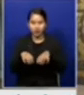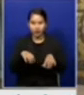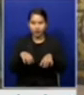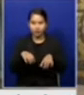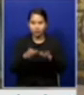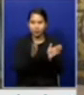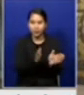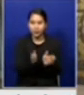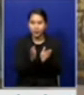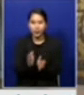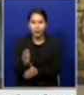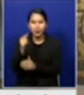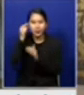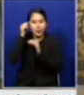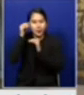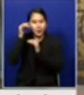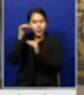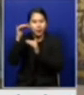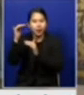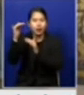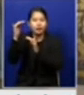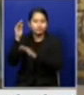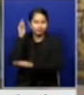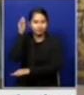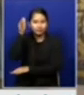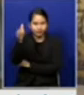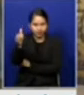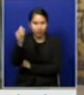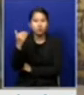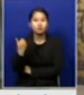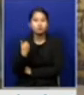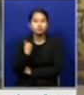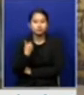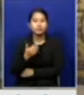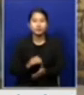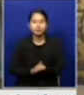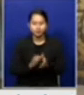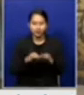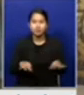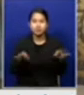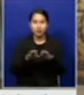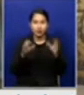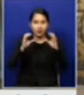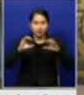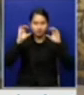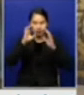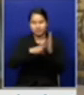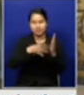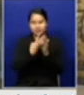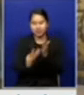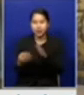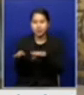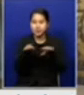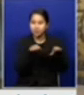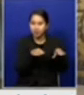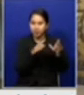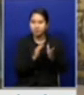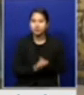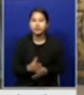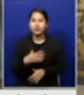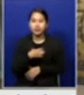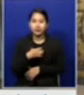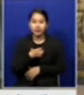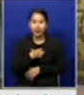คตที่รัฐบาลควรจะเตรียมการวางแผนอยากให้ท่านนายกได้ตอบว่า